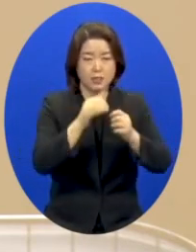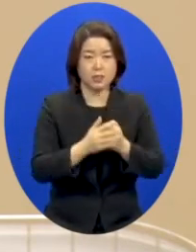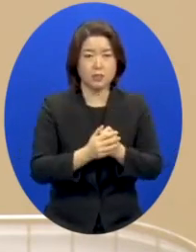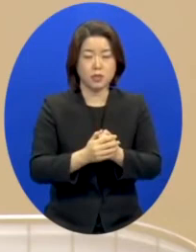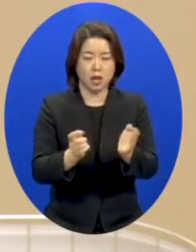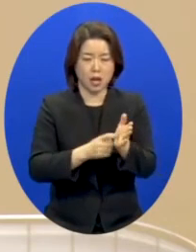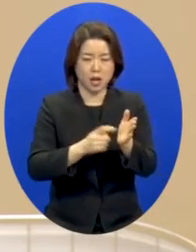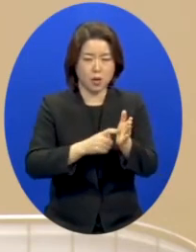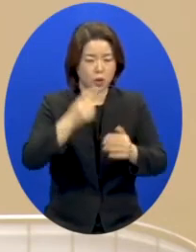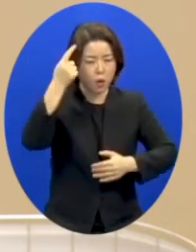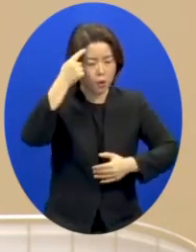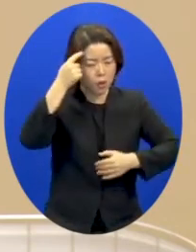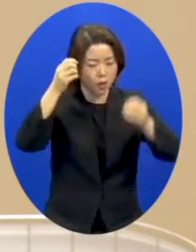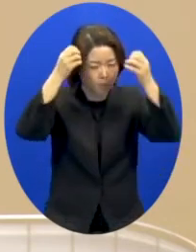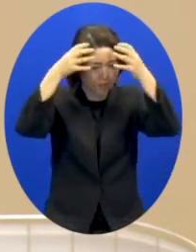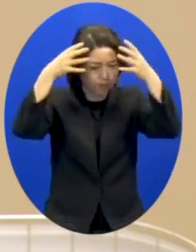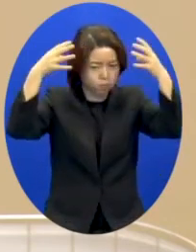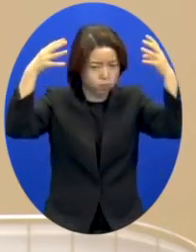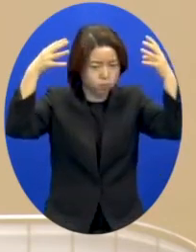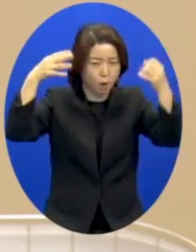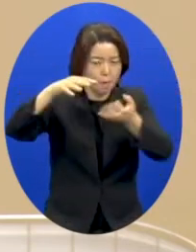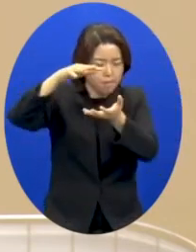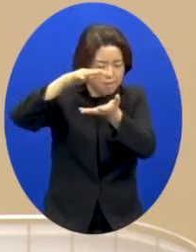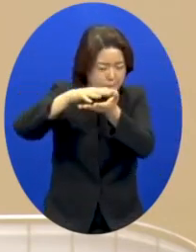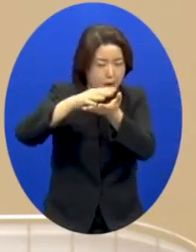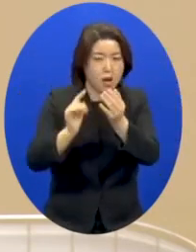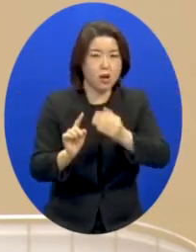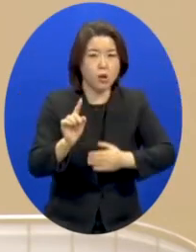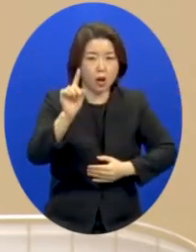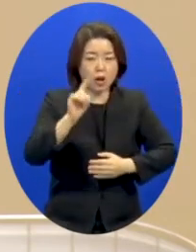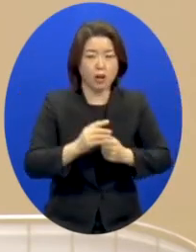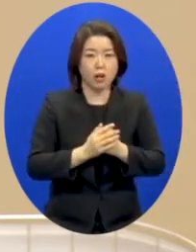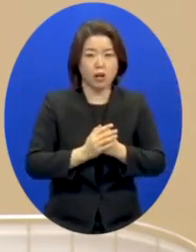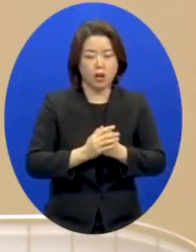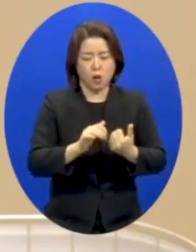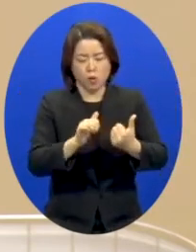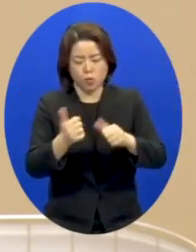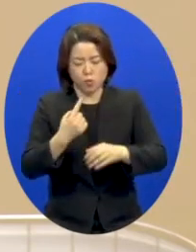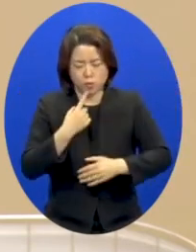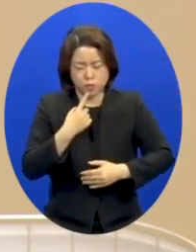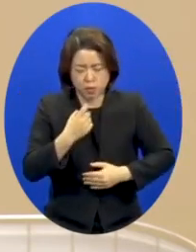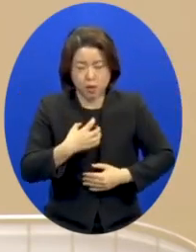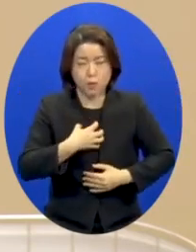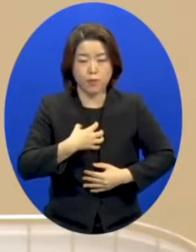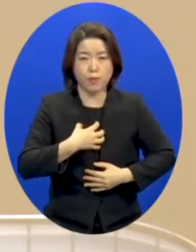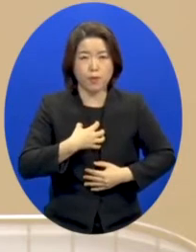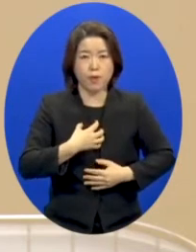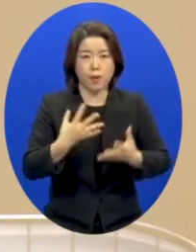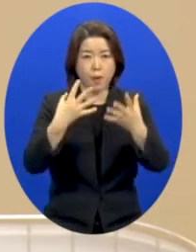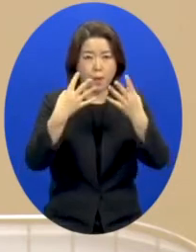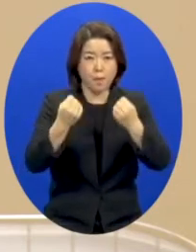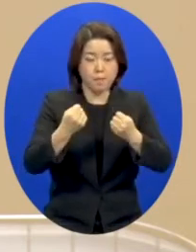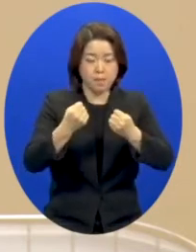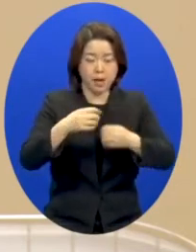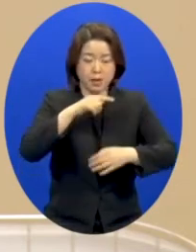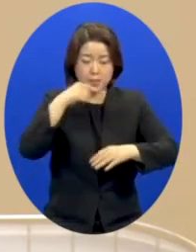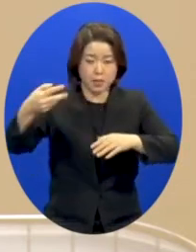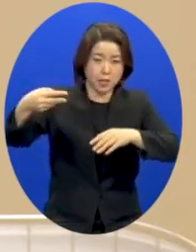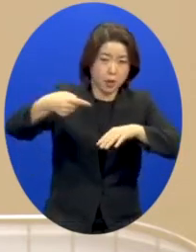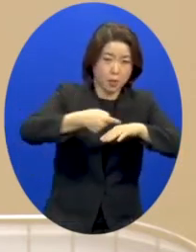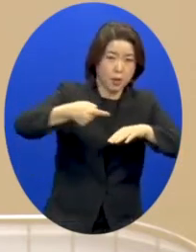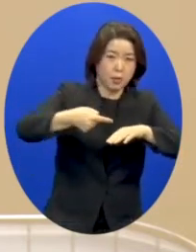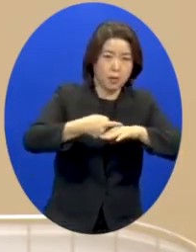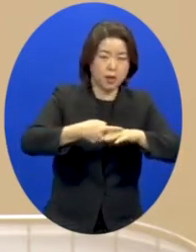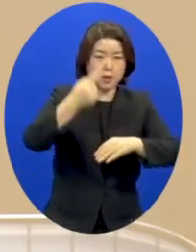급속도로 뇌가 부어가고 뇌압이 너무 높아져 사망의 위험을 안고 많은 수혈과 더불어 긴급하게